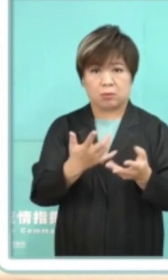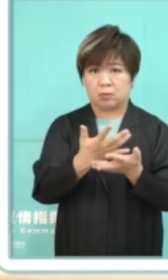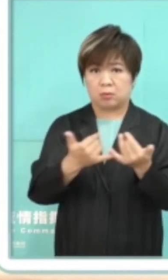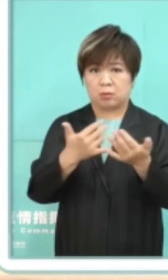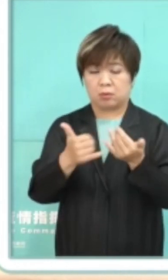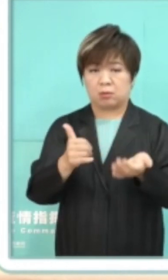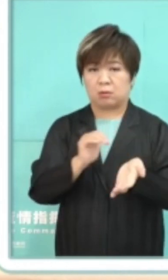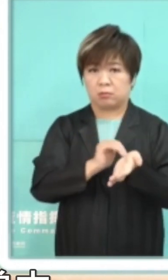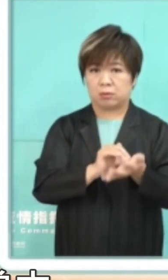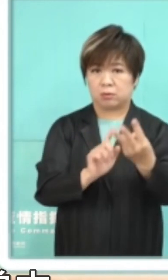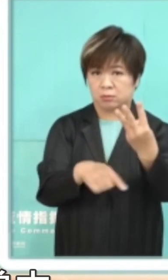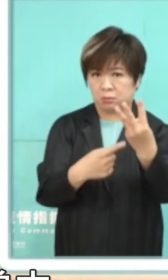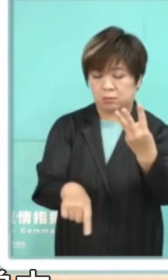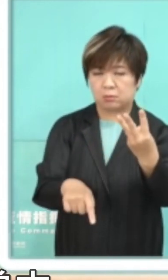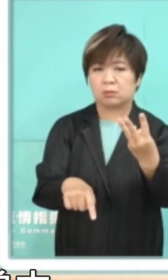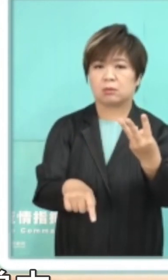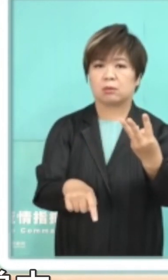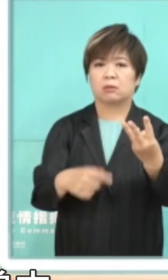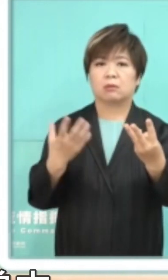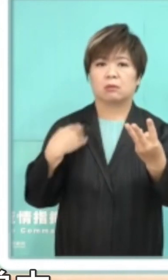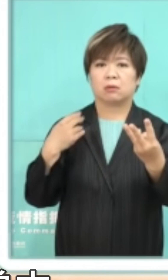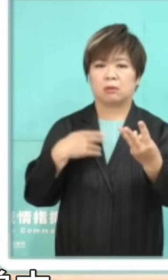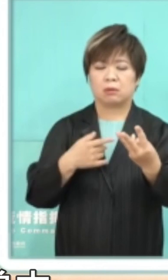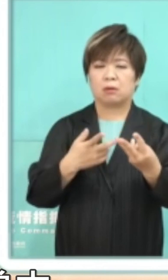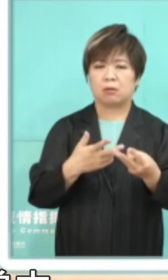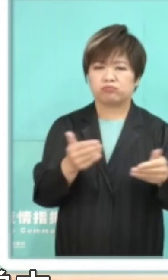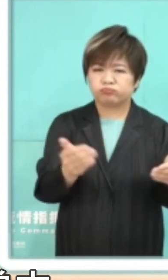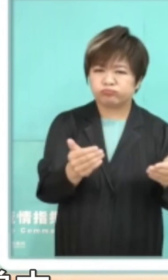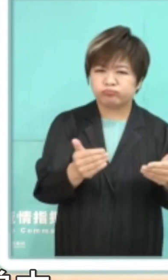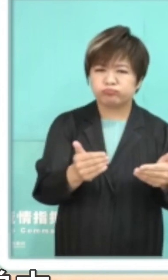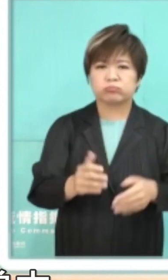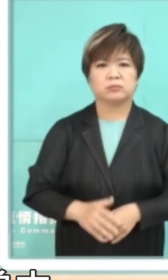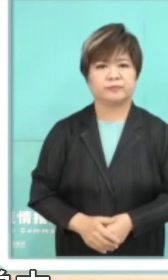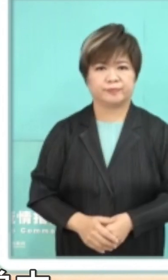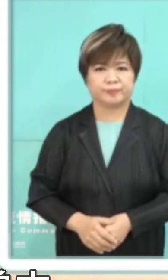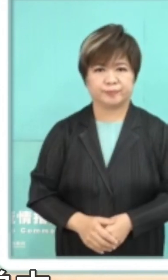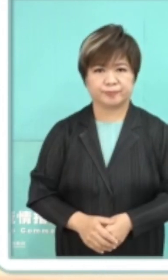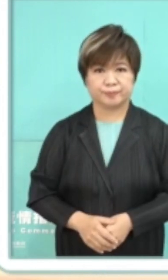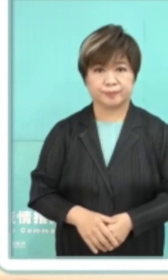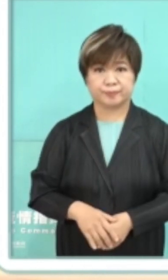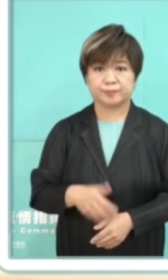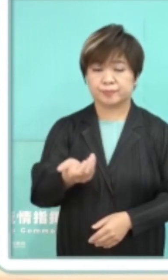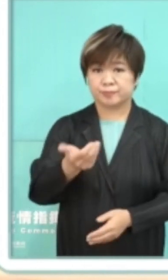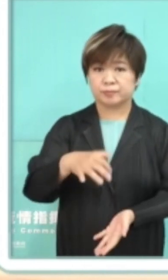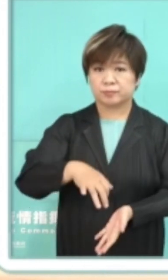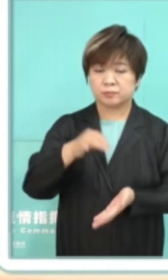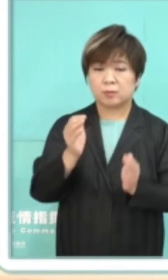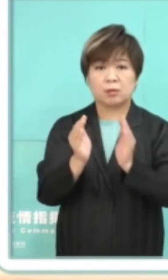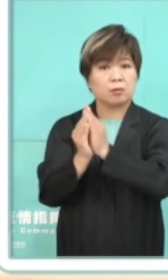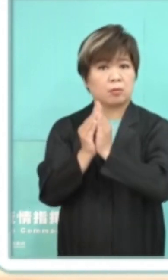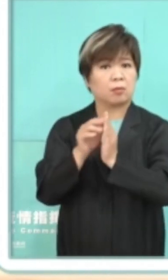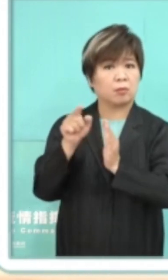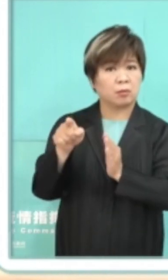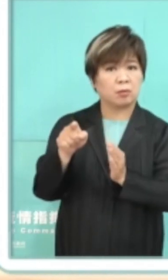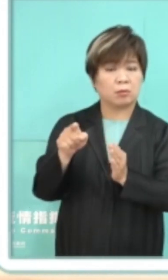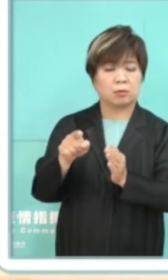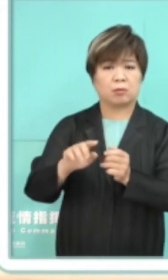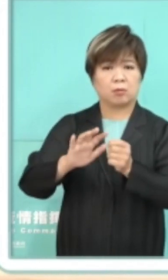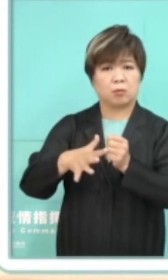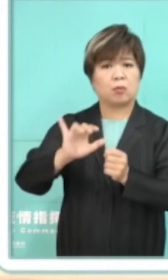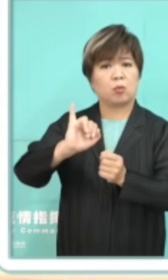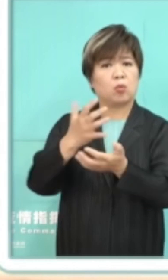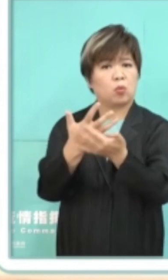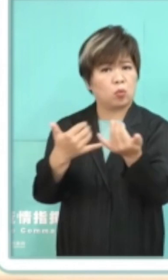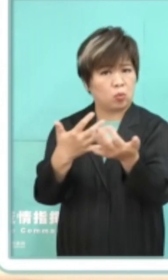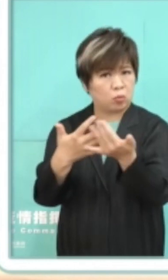前我们这些学生哈，住院的3位都还持续的在关怀当中。那至于刚刚提到说桃园的这